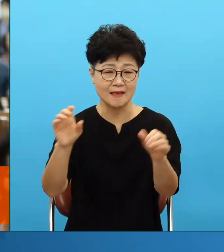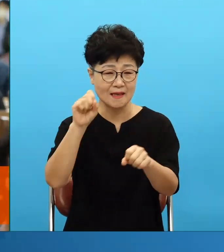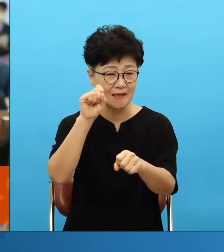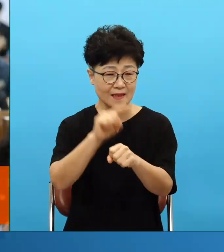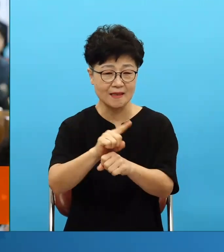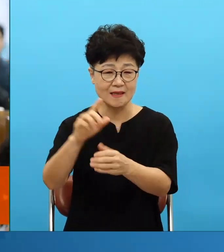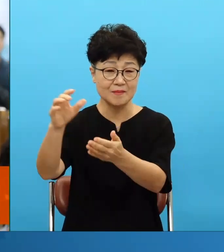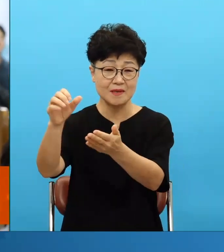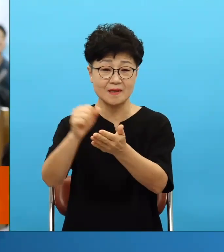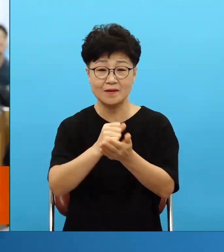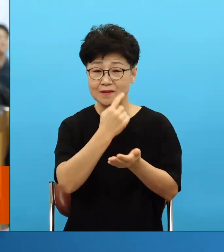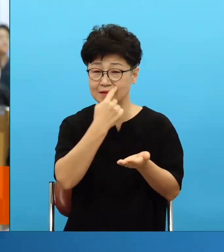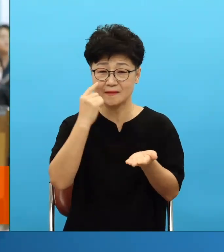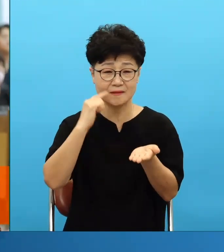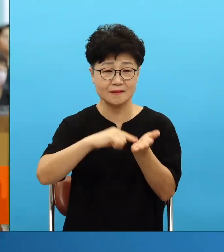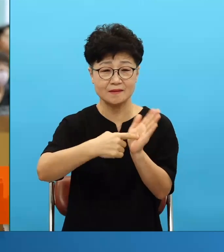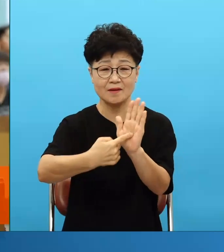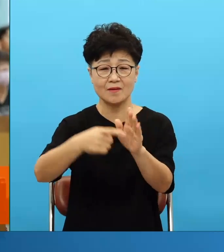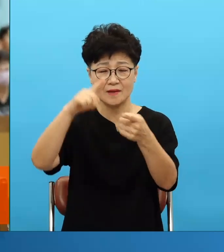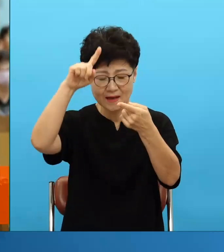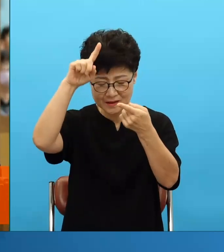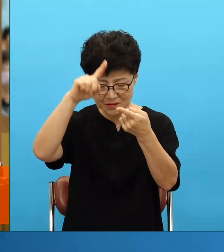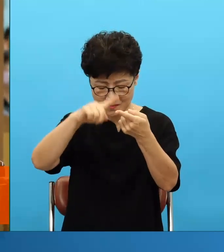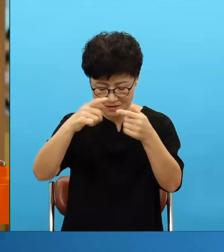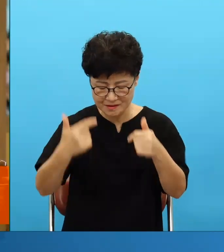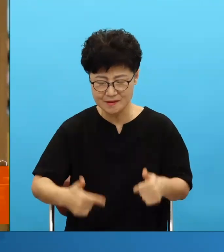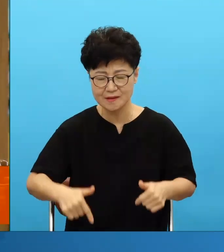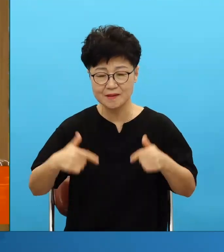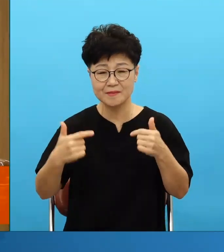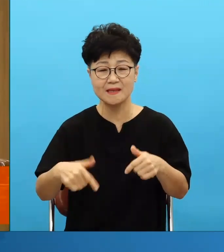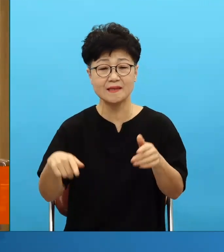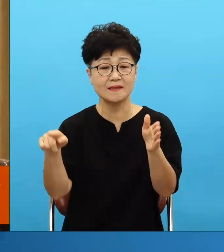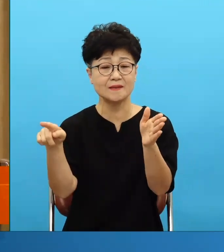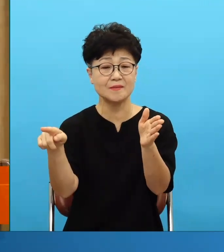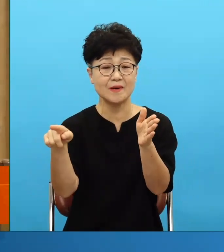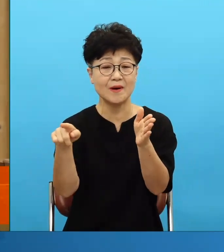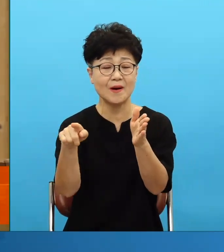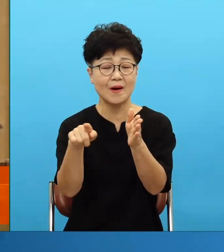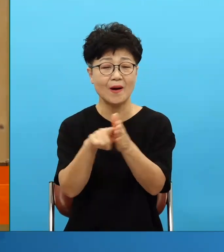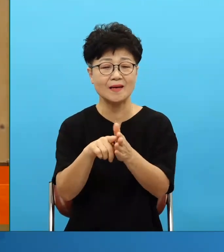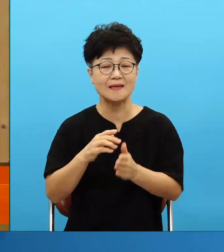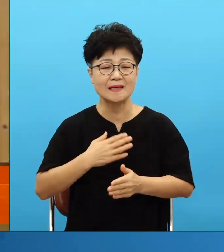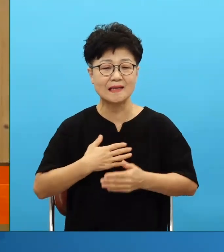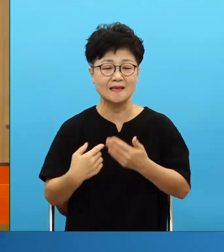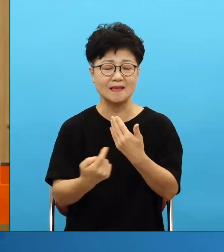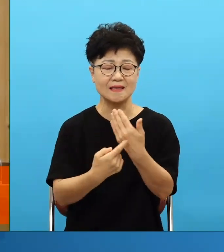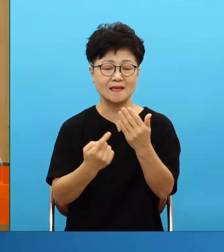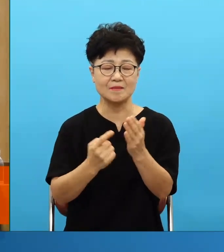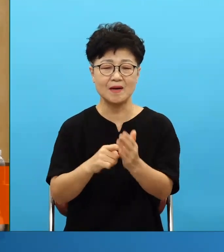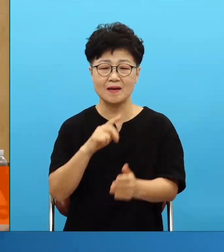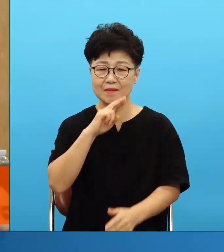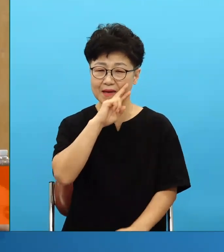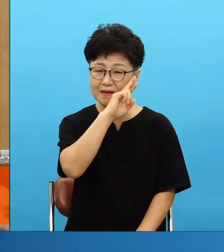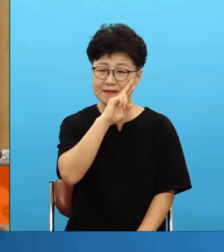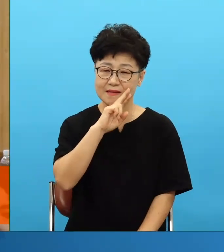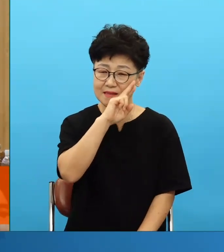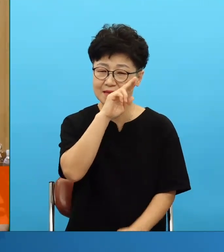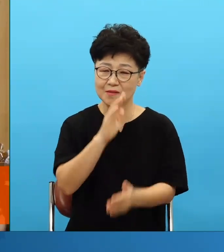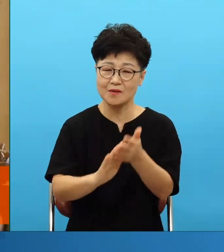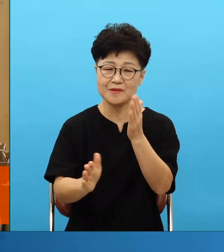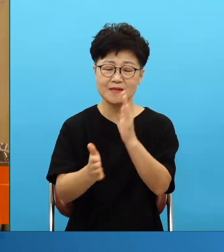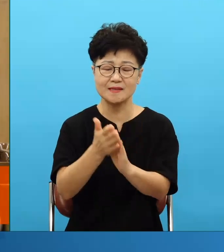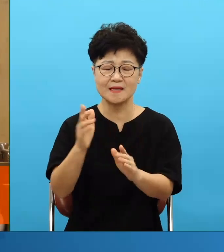어떠하든지 이미 얻은 증거대로 늘 믿으며 이 맘에